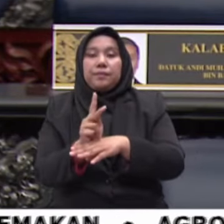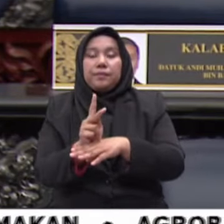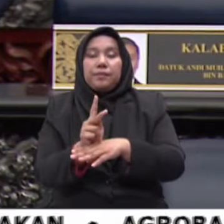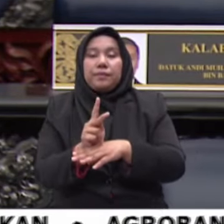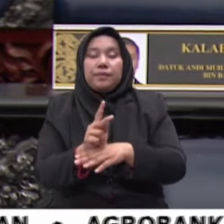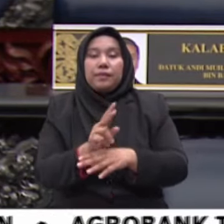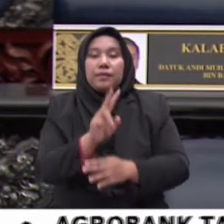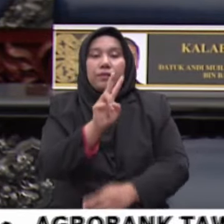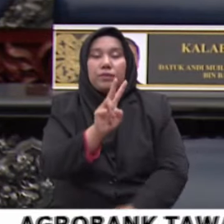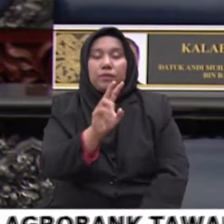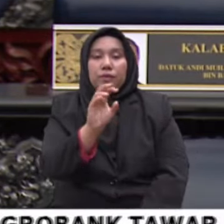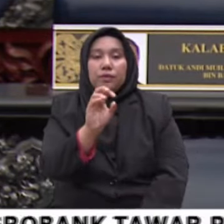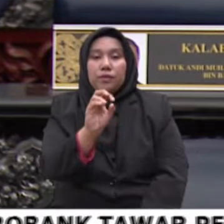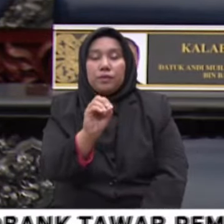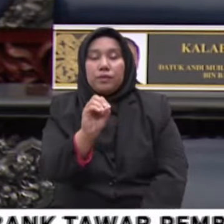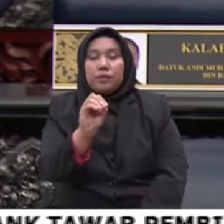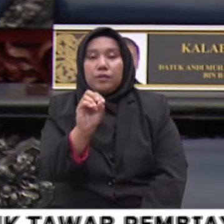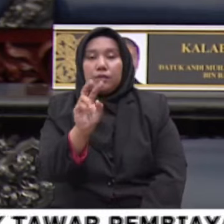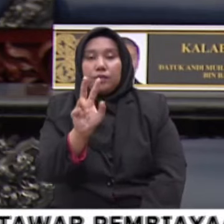020300